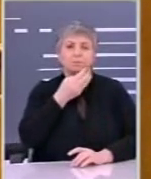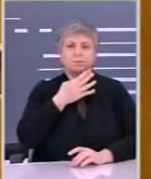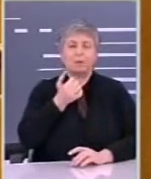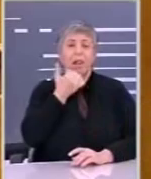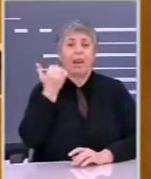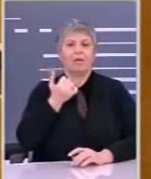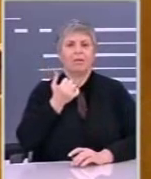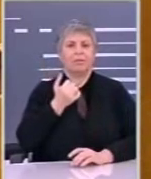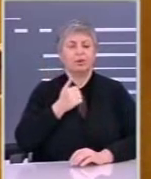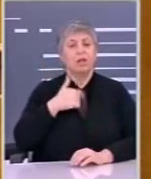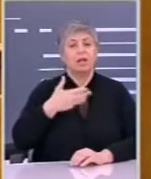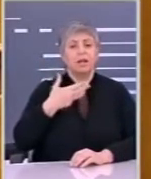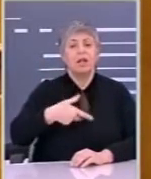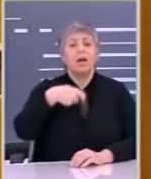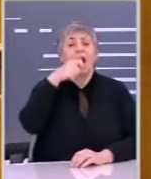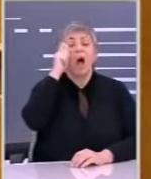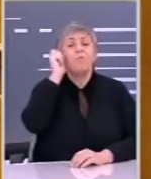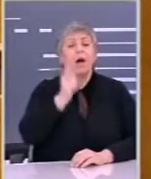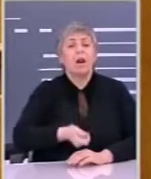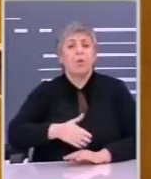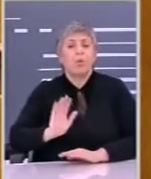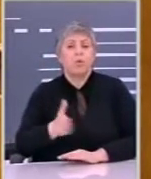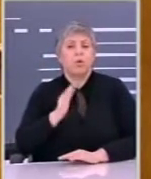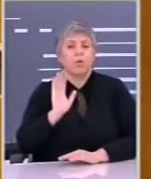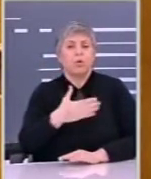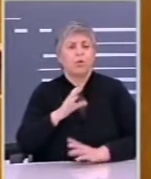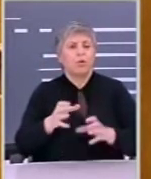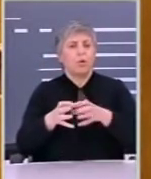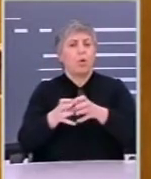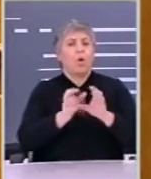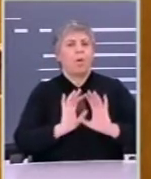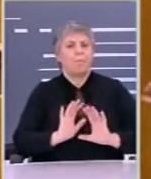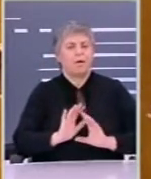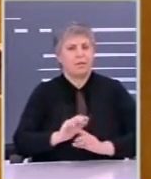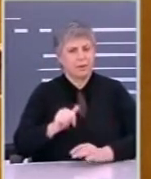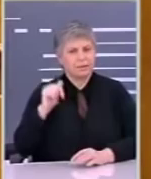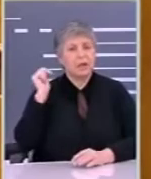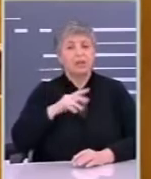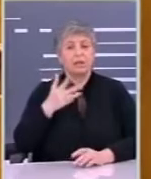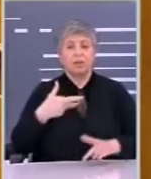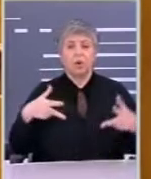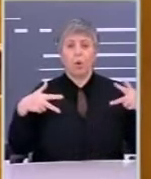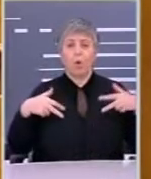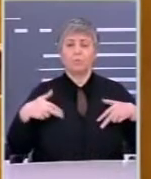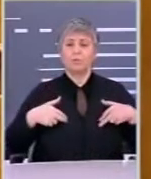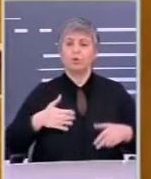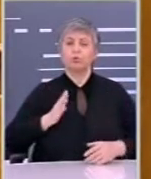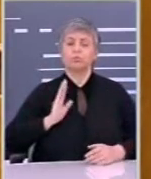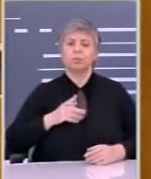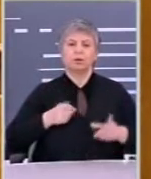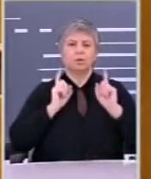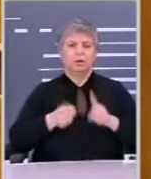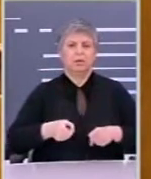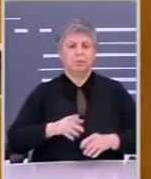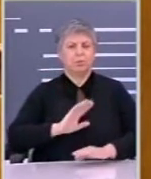να δείτε, είναι απαράδεκτο για τις ομαδικές απολύσεις να έχει βέτο ο υπουργός. Ένα από τα τελευταία μέτρα προστασίας απέναντι